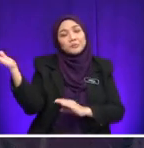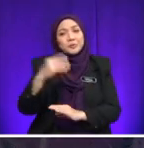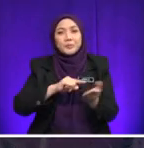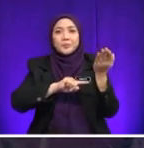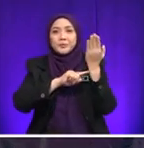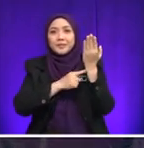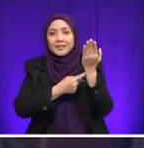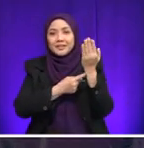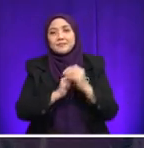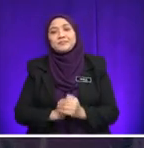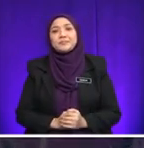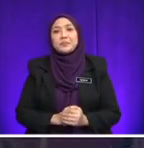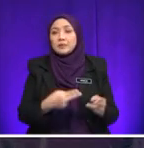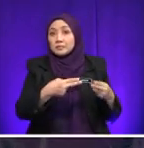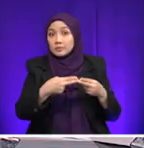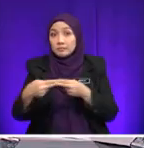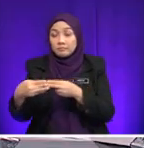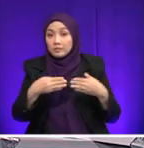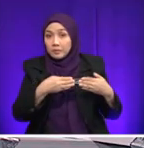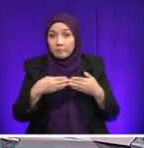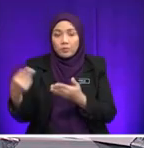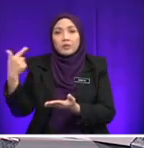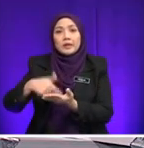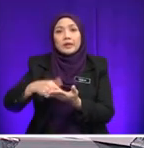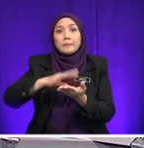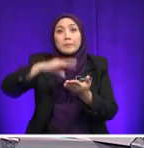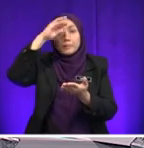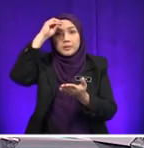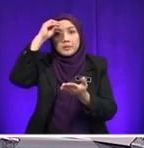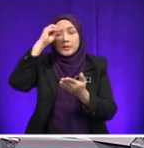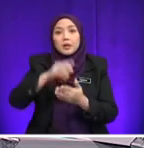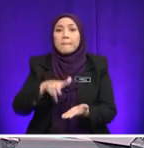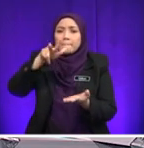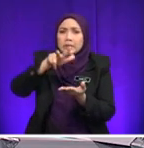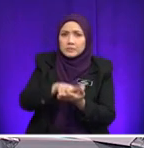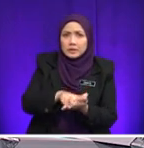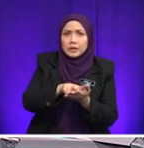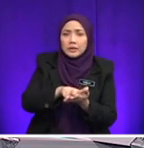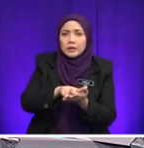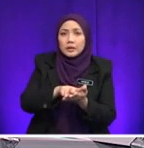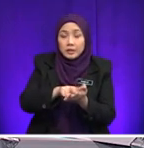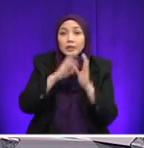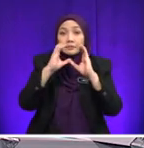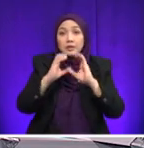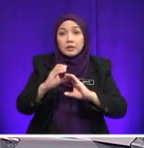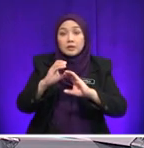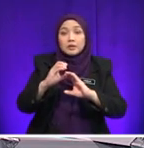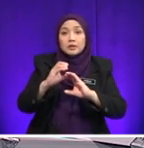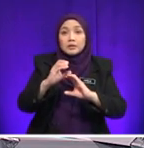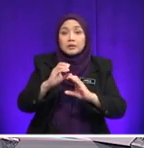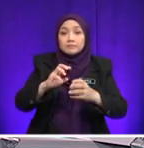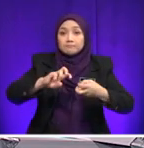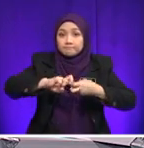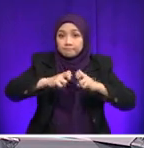kita teruskan pembajak kita untuk mentah cake petuah sebelum itu kita